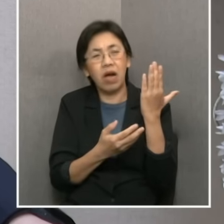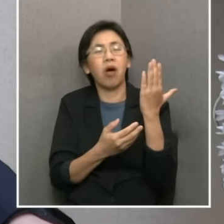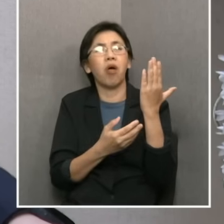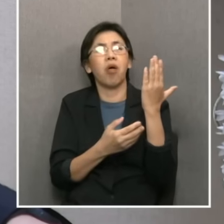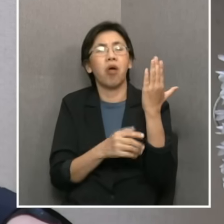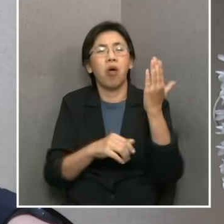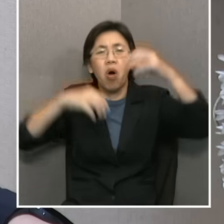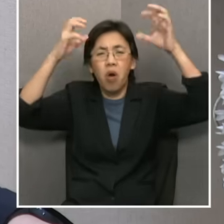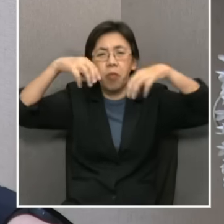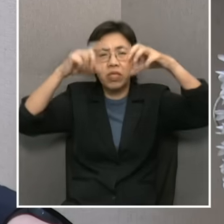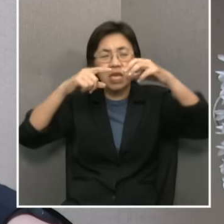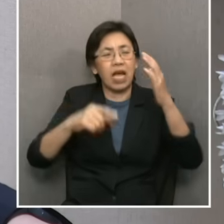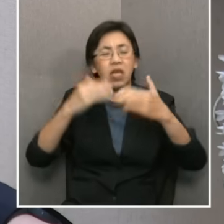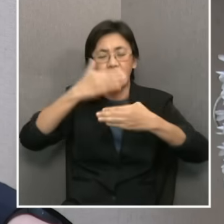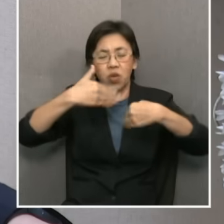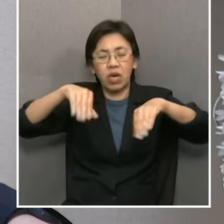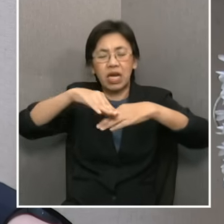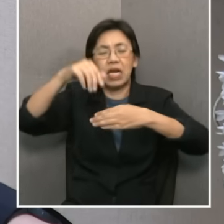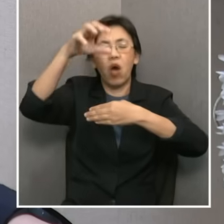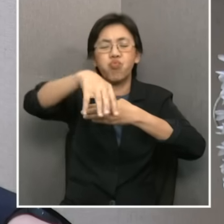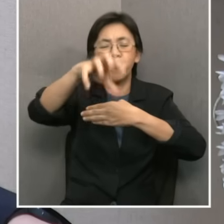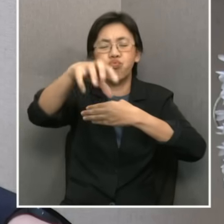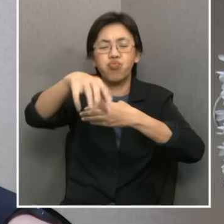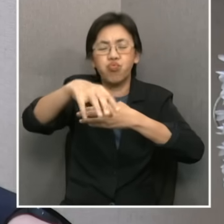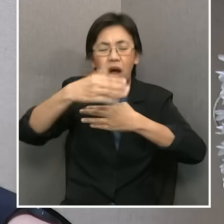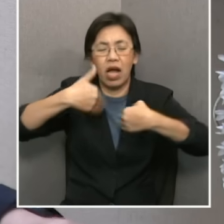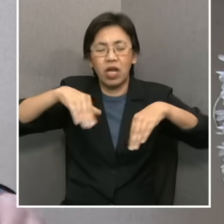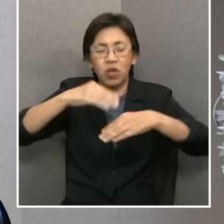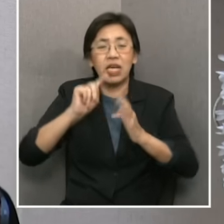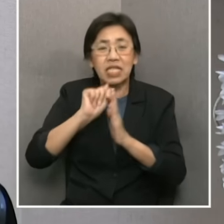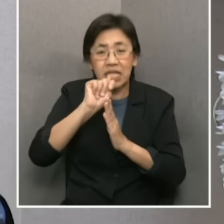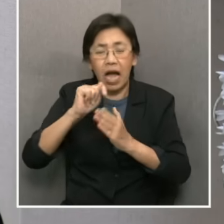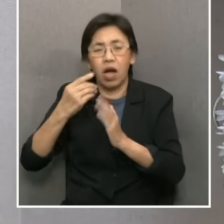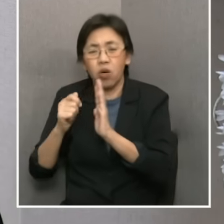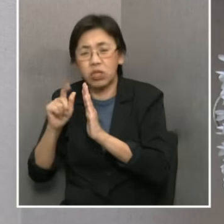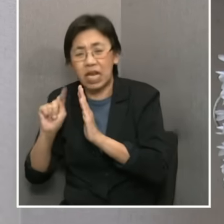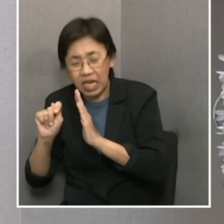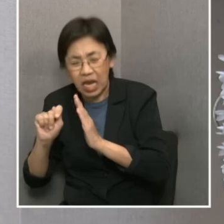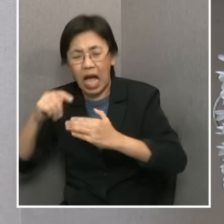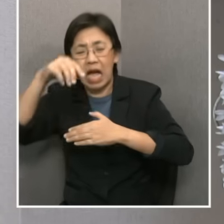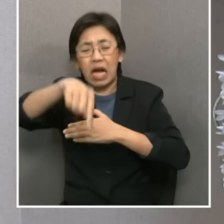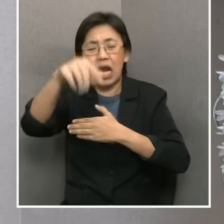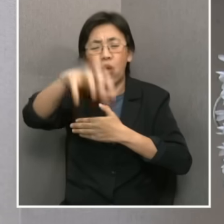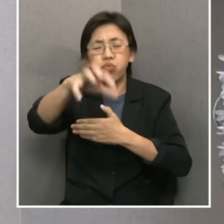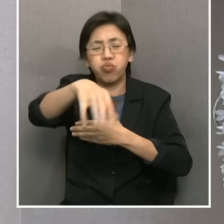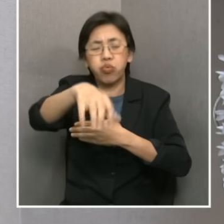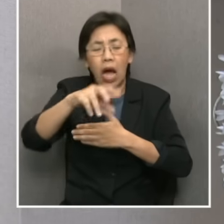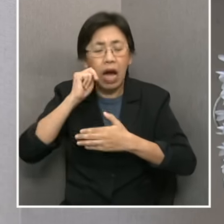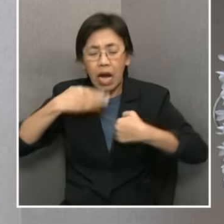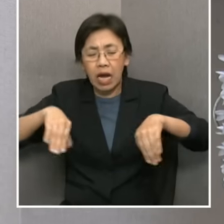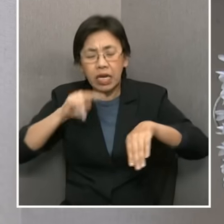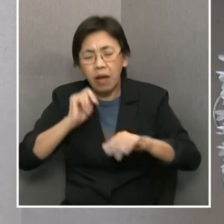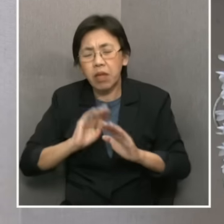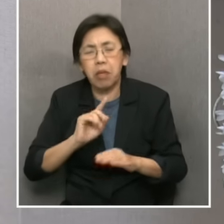ฝนที่จะตกก็จะตกใต้เขื่อนสิริกิติ์ใต้เขื่อนภูมิพลนะครับเพราะฉะนั้นอ่างเก็บน้ำเขื่อนสิริกิติ์ภูมิพลก็คงจะประมา